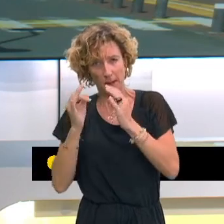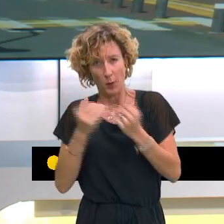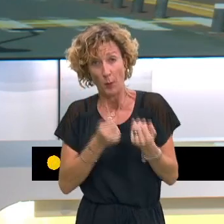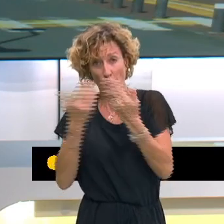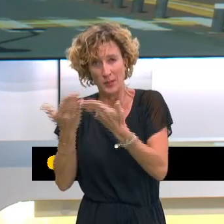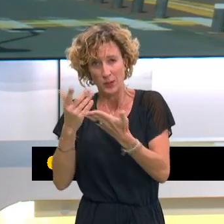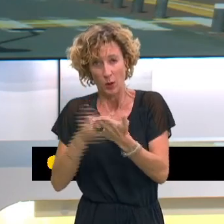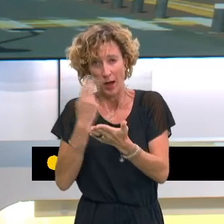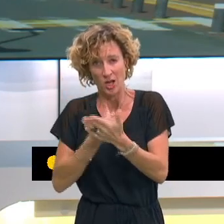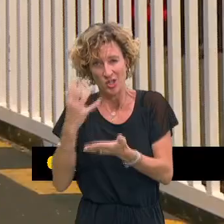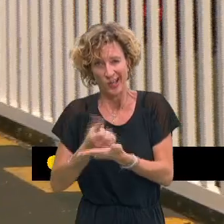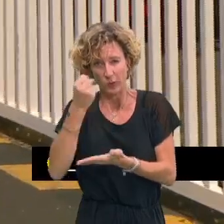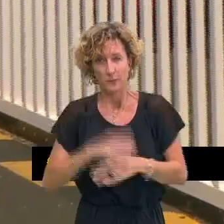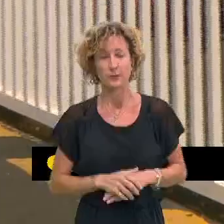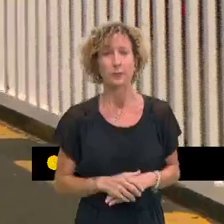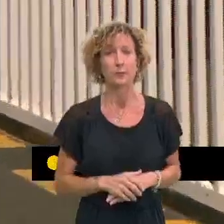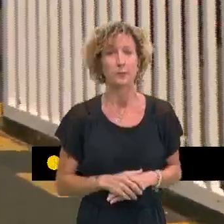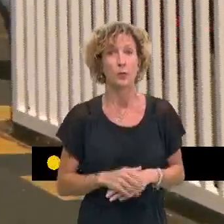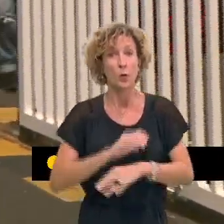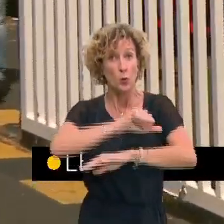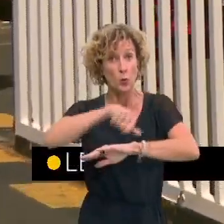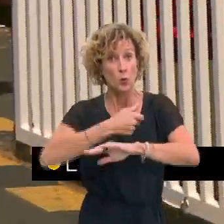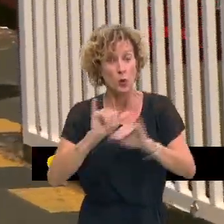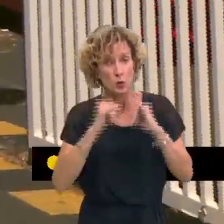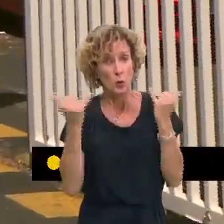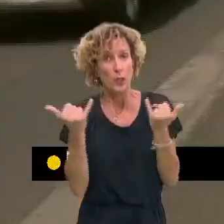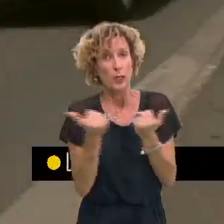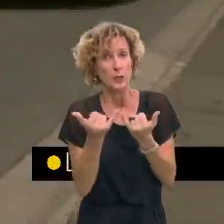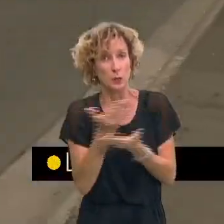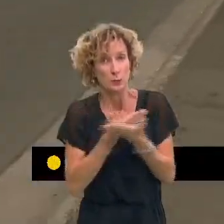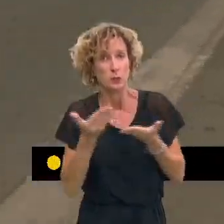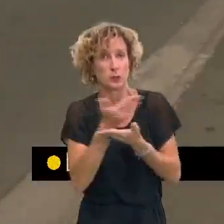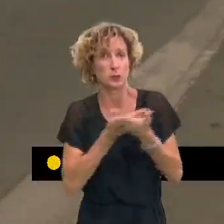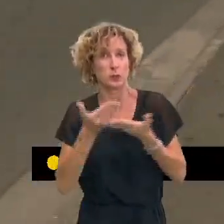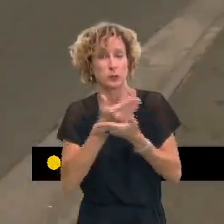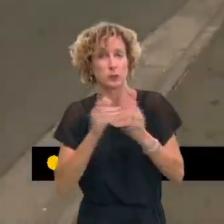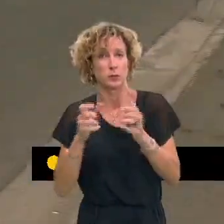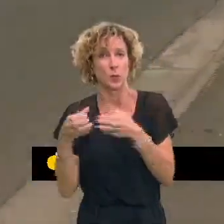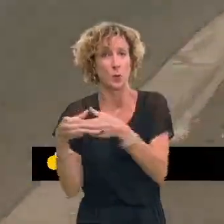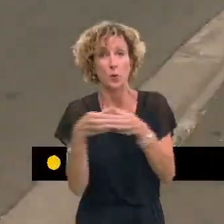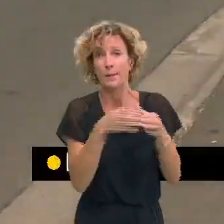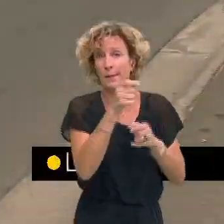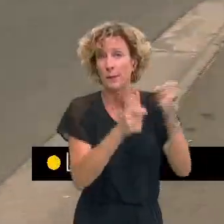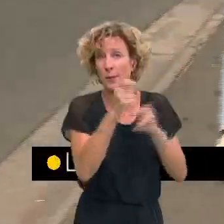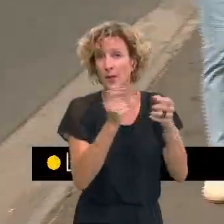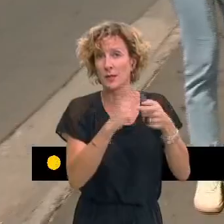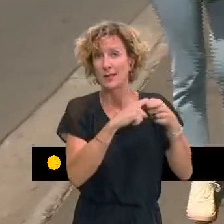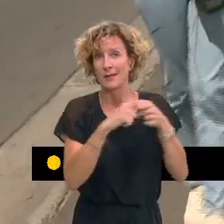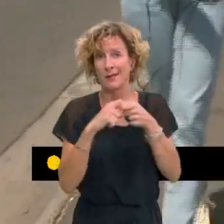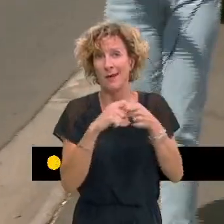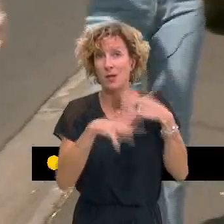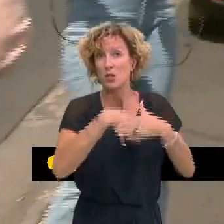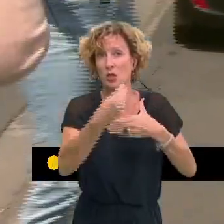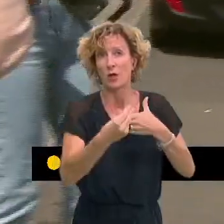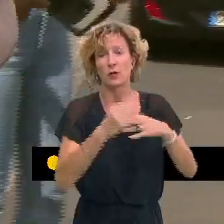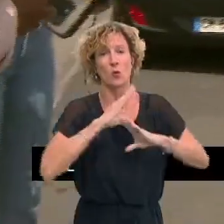Toyer. Après plus d'une heure de réunion à huis clos, la délégation syndicale sort rassurée du siège de Mac